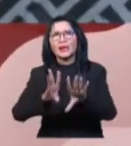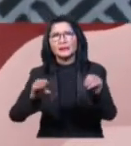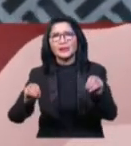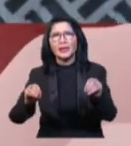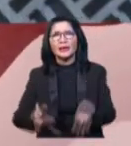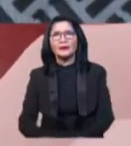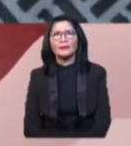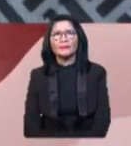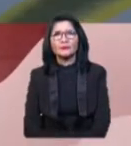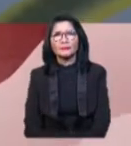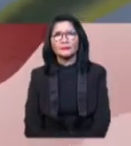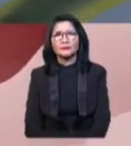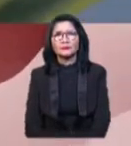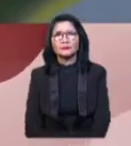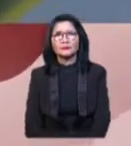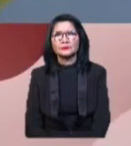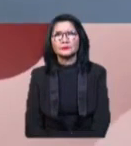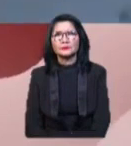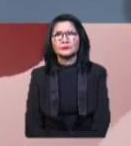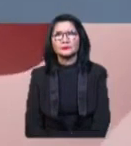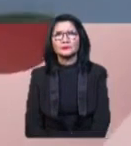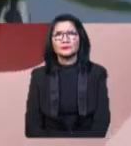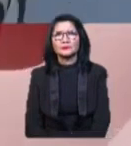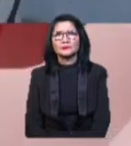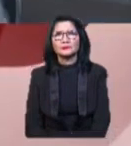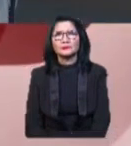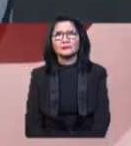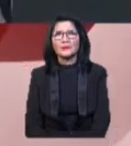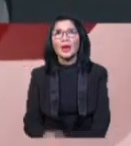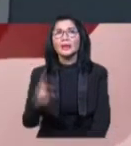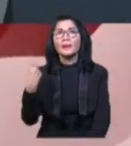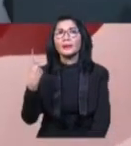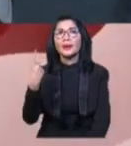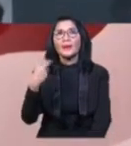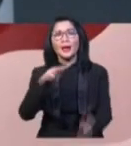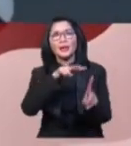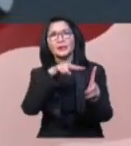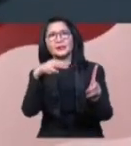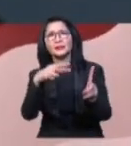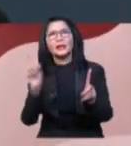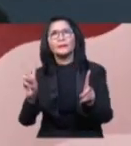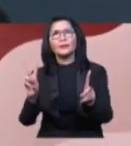PP 7 2021, di mana ada dua sisi nih. Yang pertama dari sisi